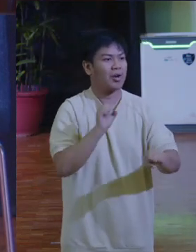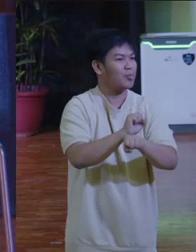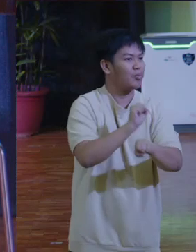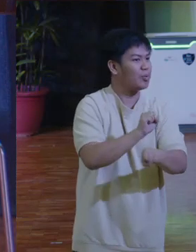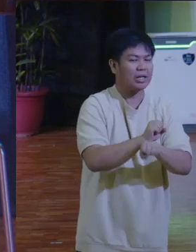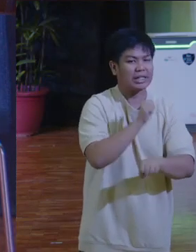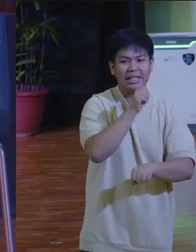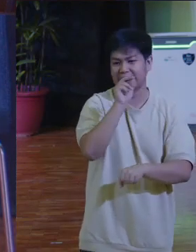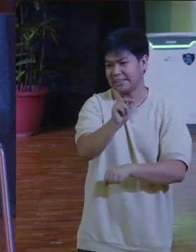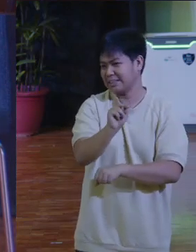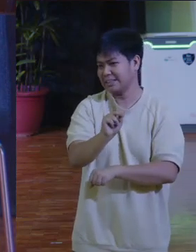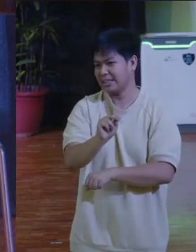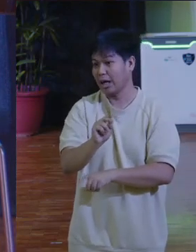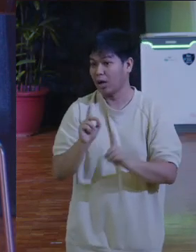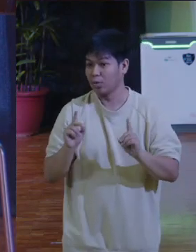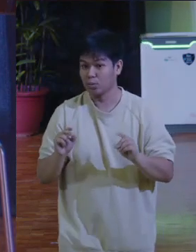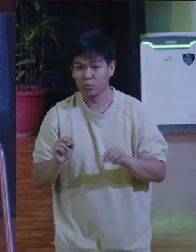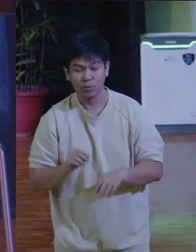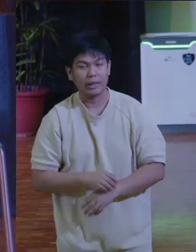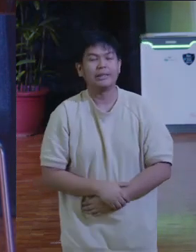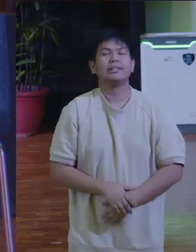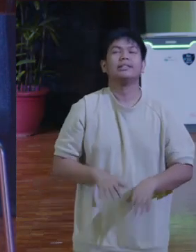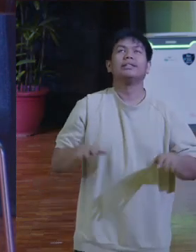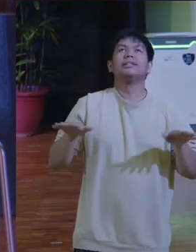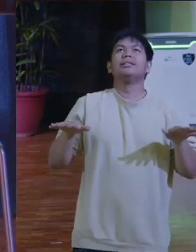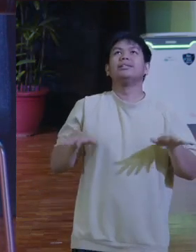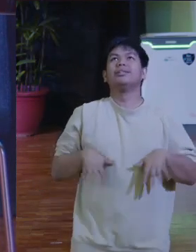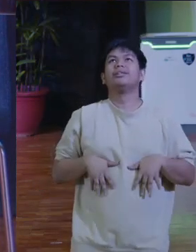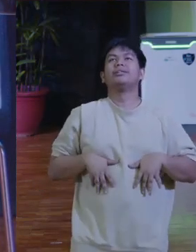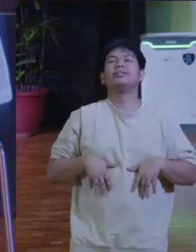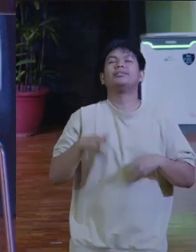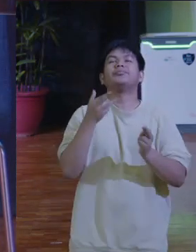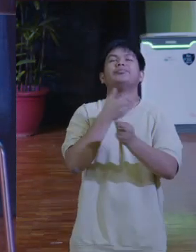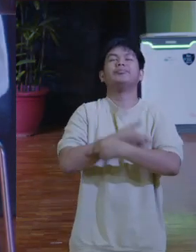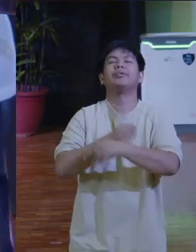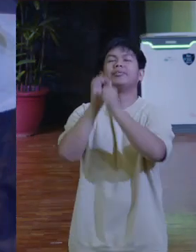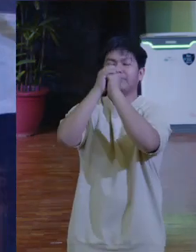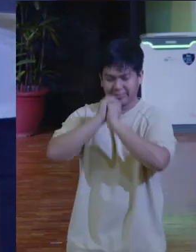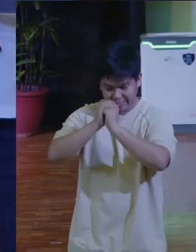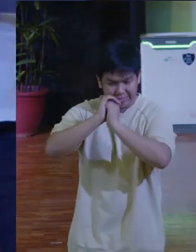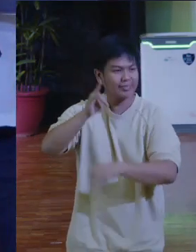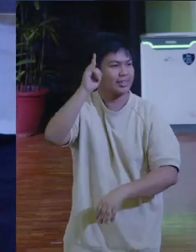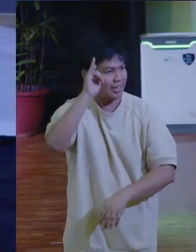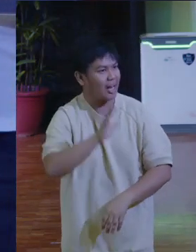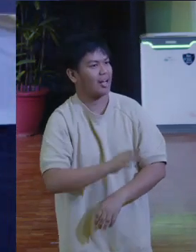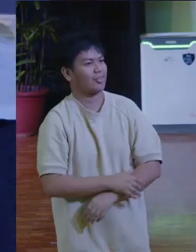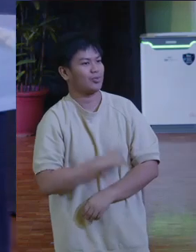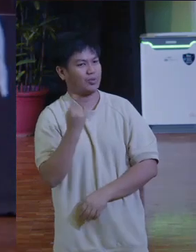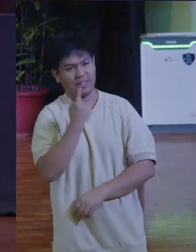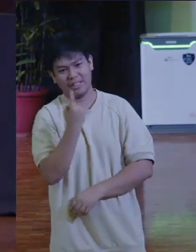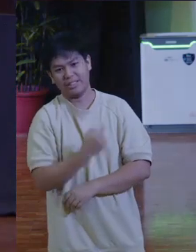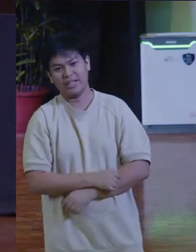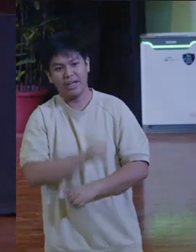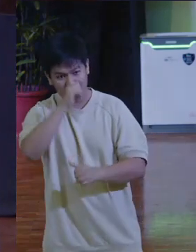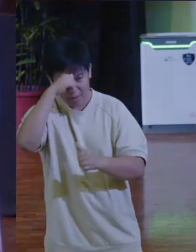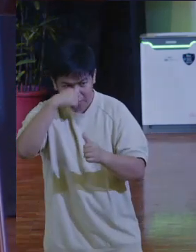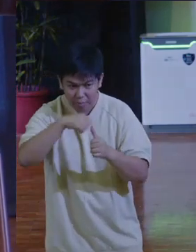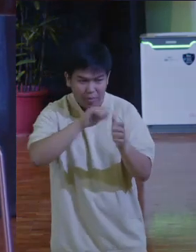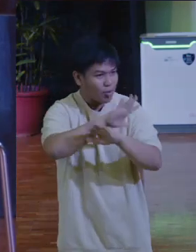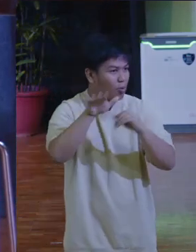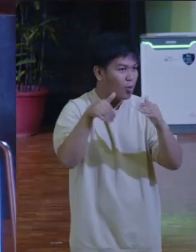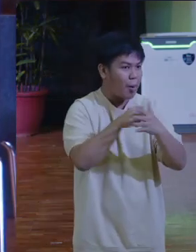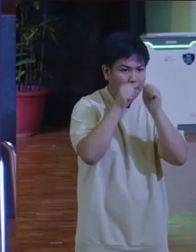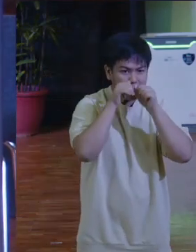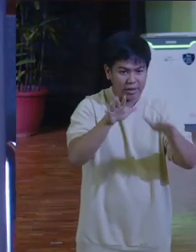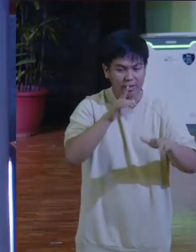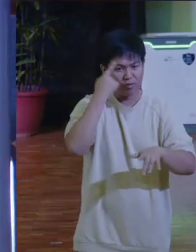magtanim. At ang kailangan nilang lang gawin ay magpahinga, manambahan sa Diyos at alalahanin ang kanyang mga pagpapala sa kanila.